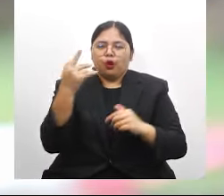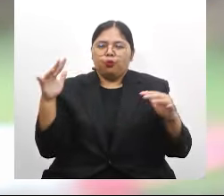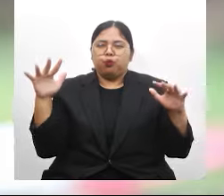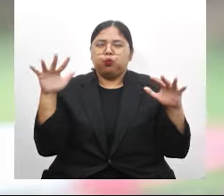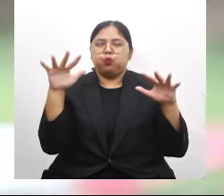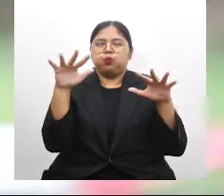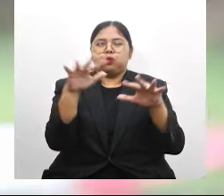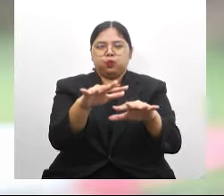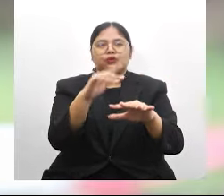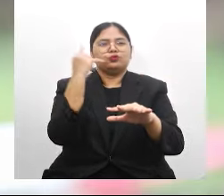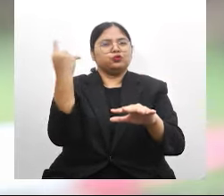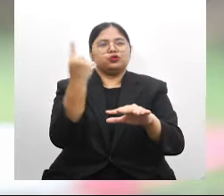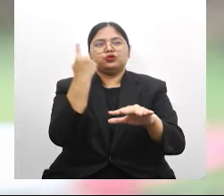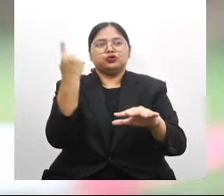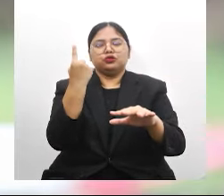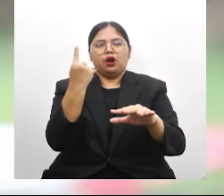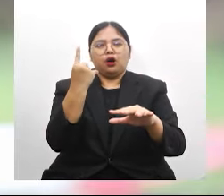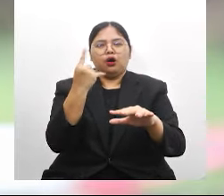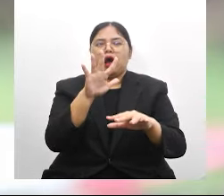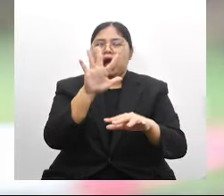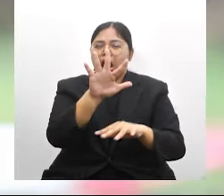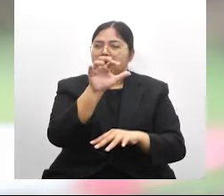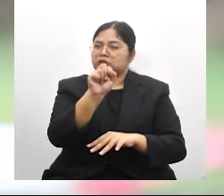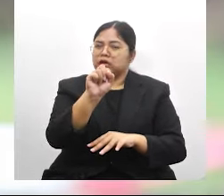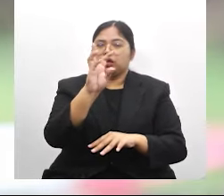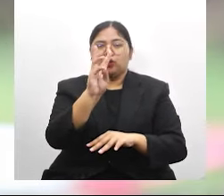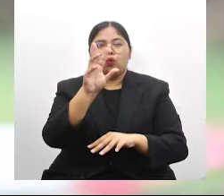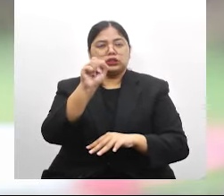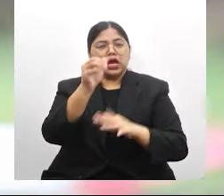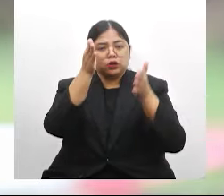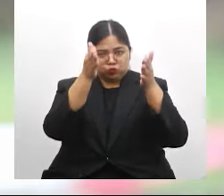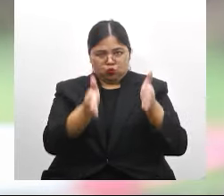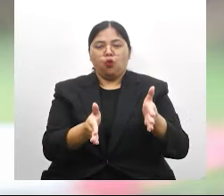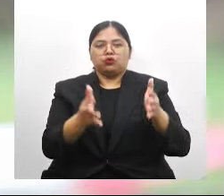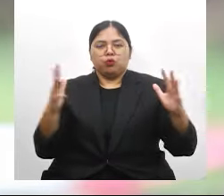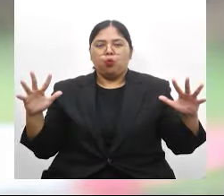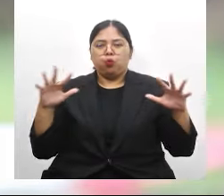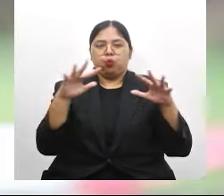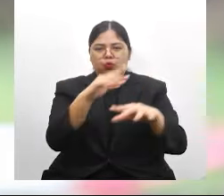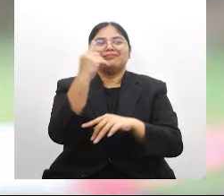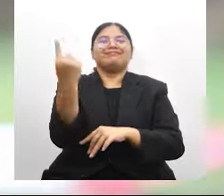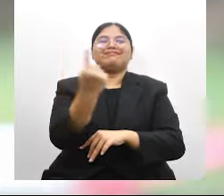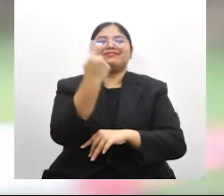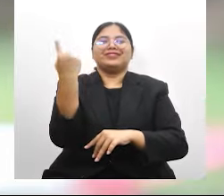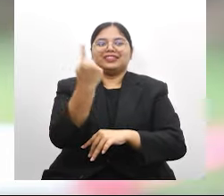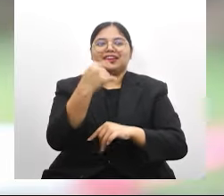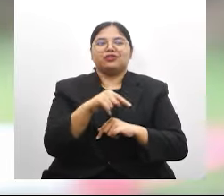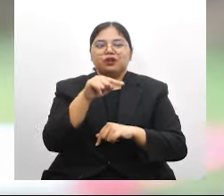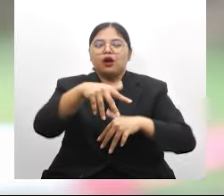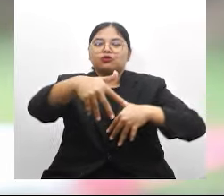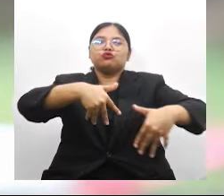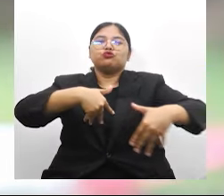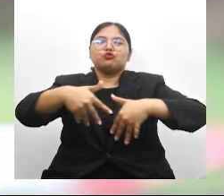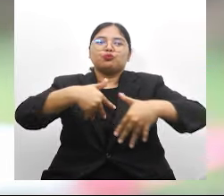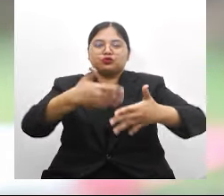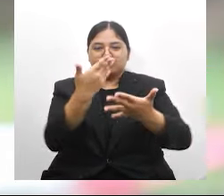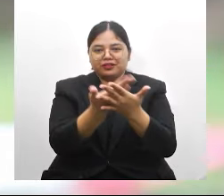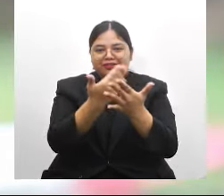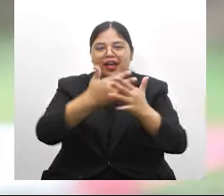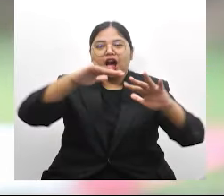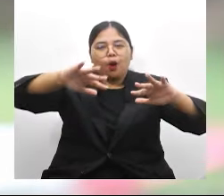ที่เขื่อนปีก็500,000 600,000คนนะครับซึ่งตรงนั้นที่เราทำไปชุมชนต้องมีอะไรได้